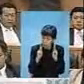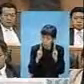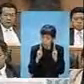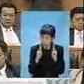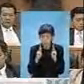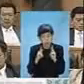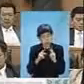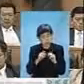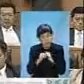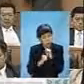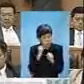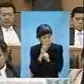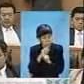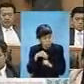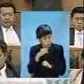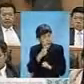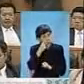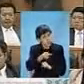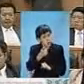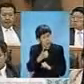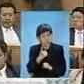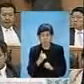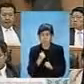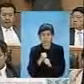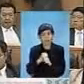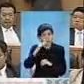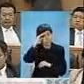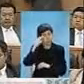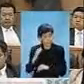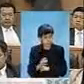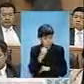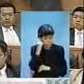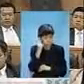พรรคการเมือง5ปีปรากฏว่าหลังการยึดอำนาจ